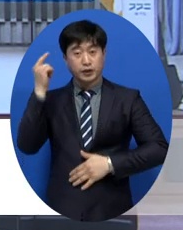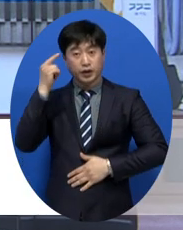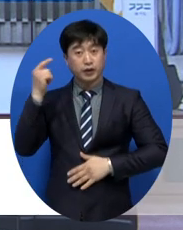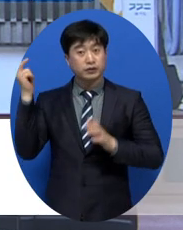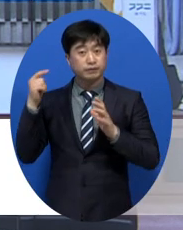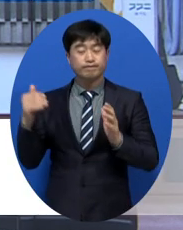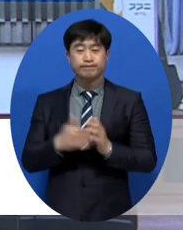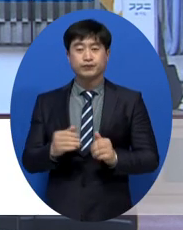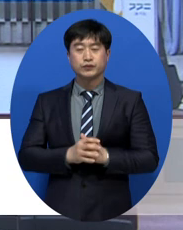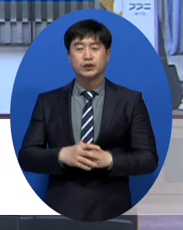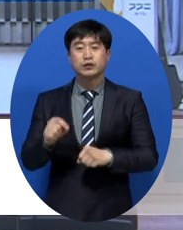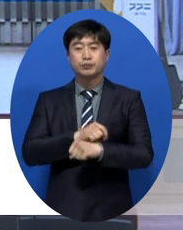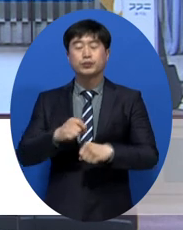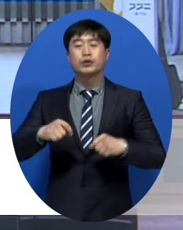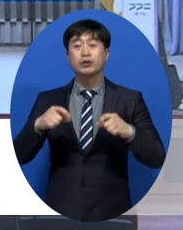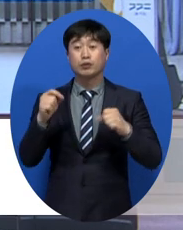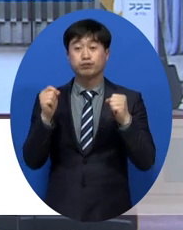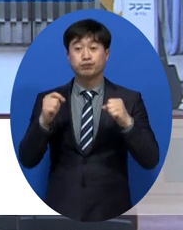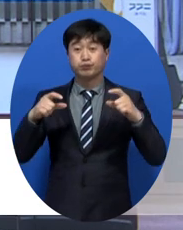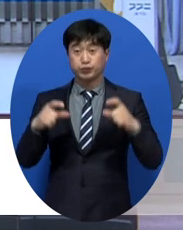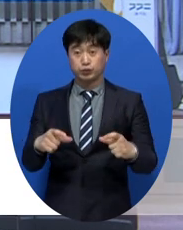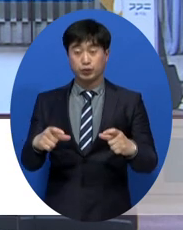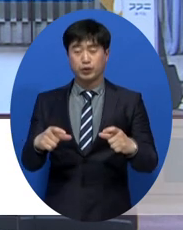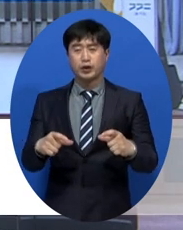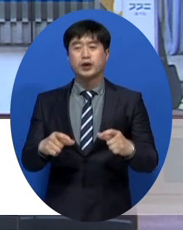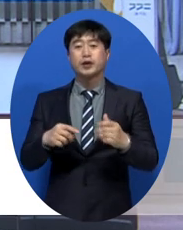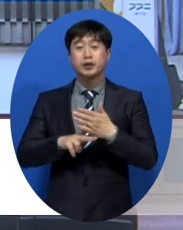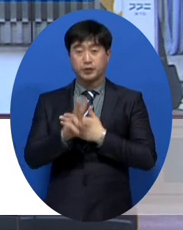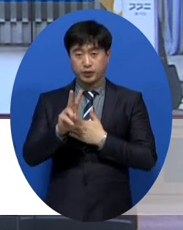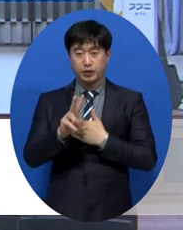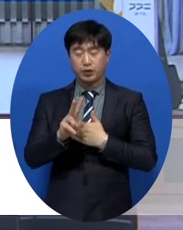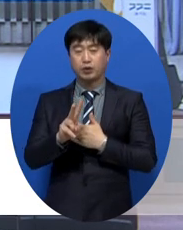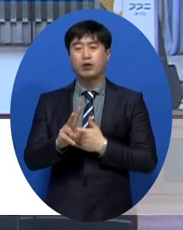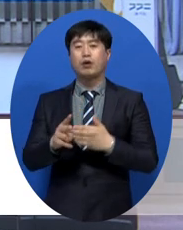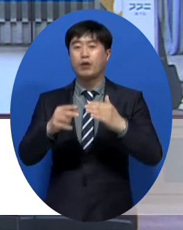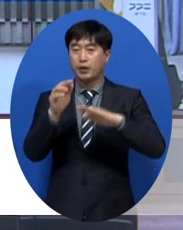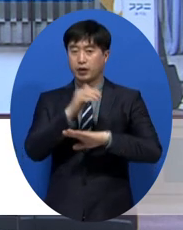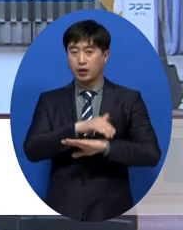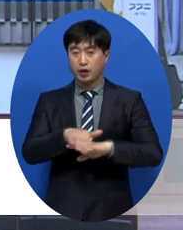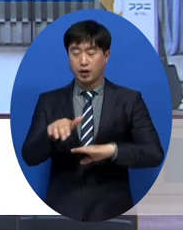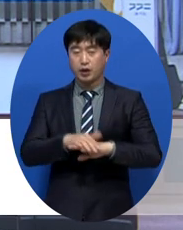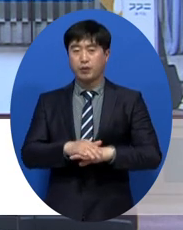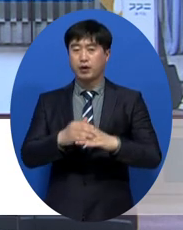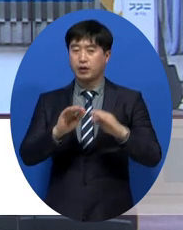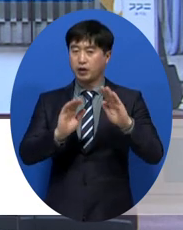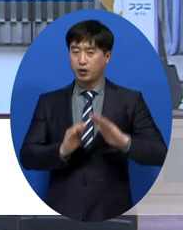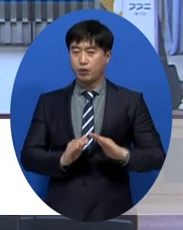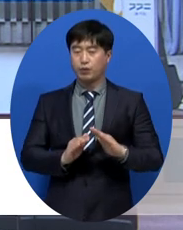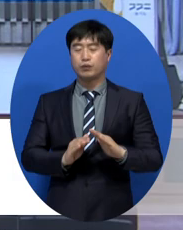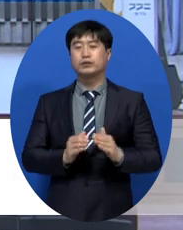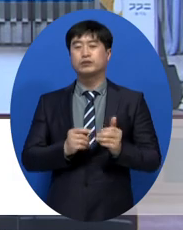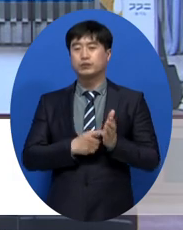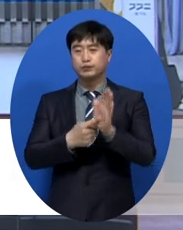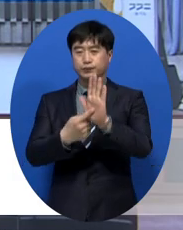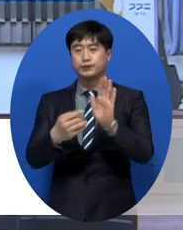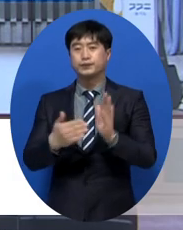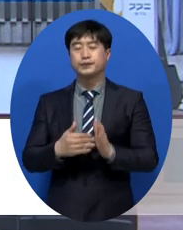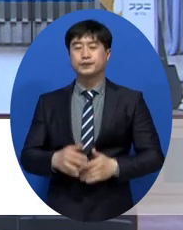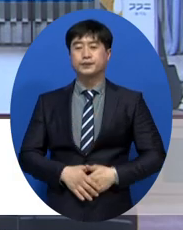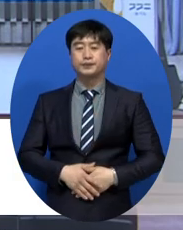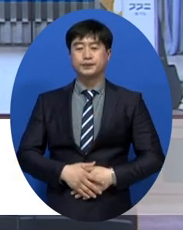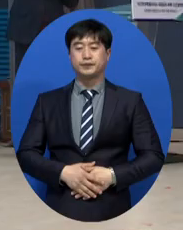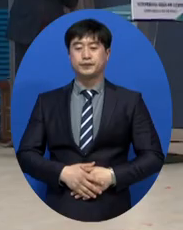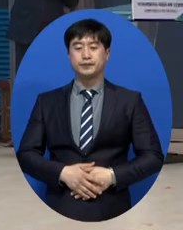들어봤는데요. 경기북부 특별자치도의 기본 계획과 비전, 용역 착수 보고도 이어졌습니다. 서문영 기자가 취재했습니다.